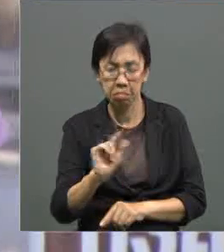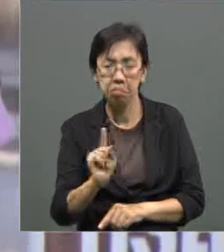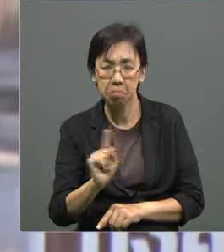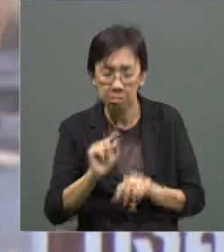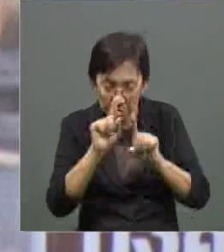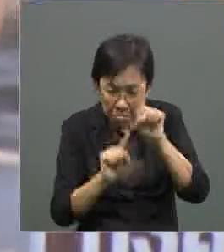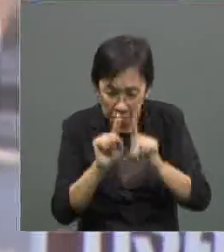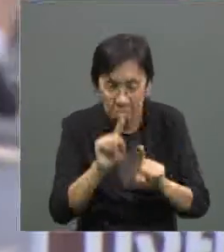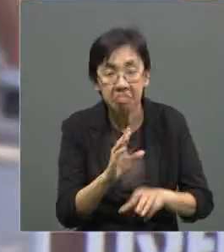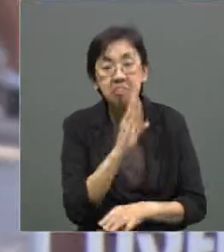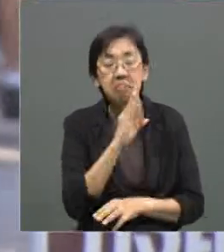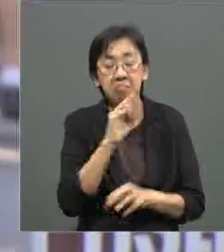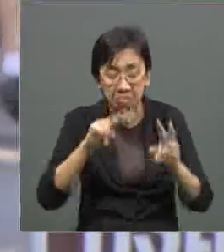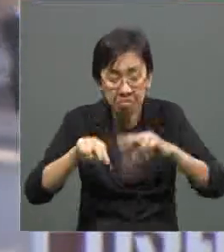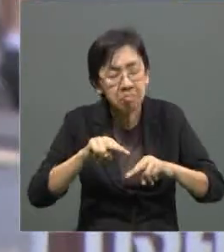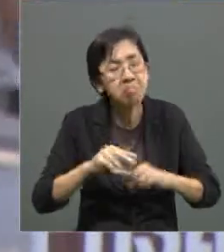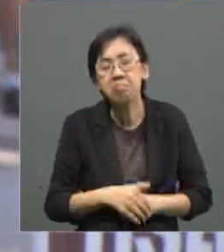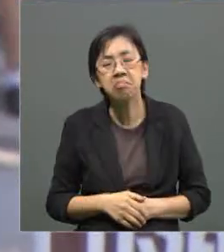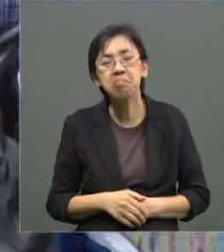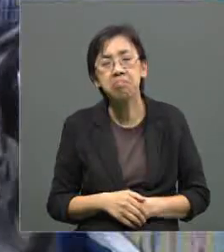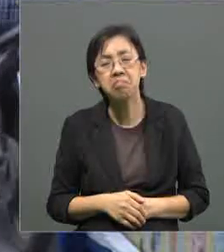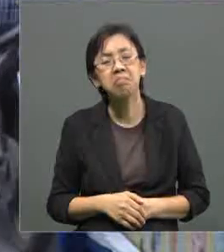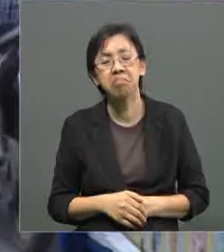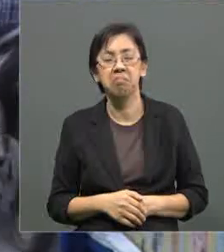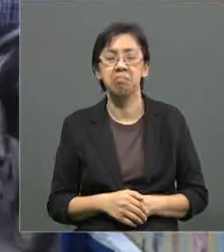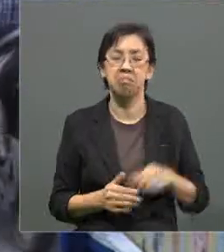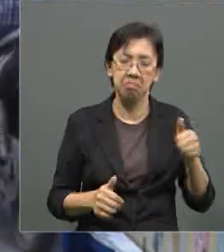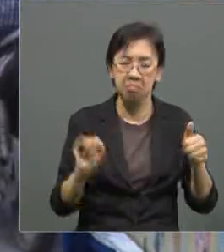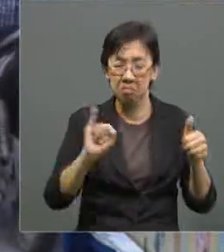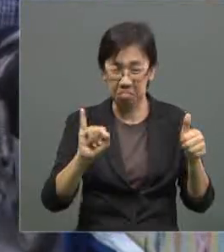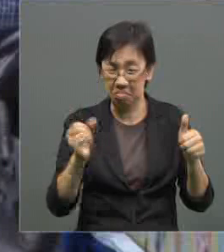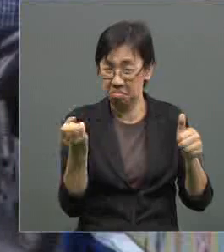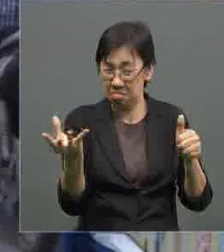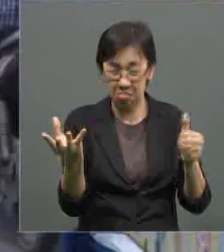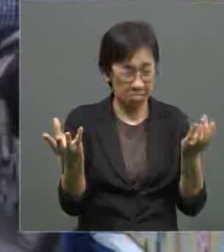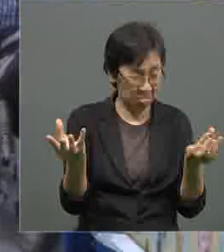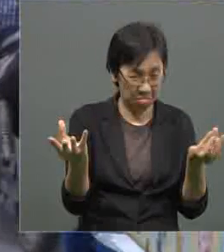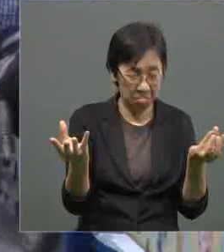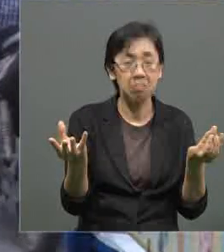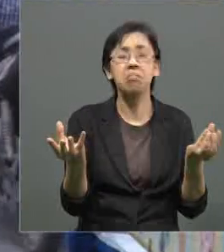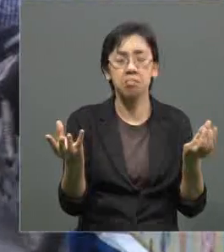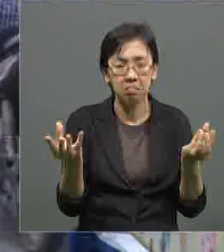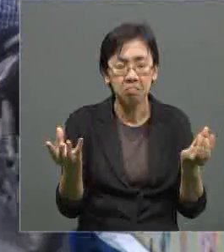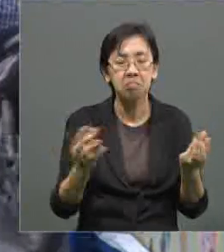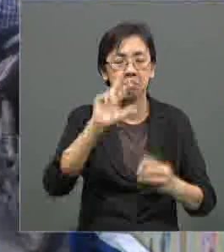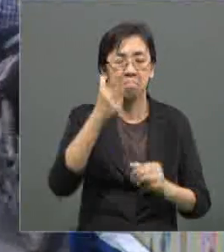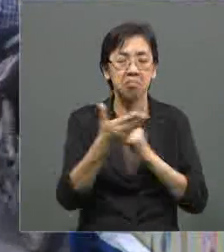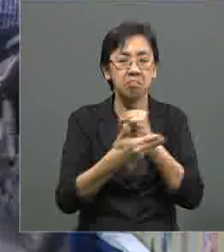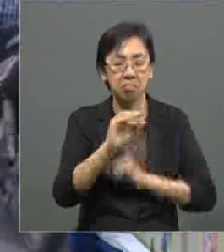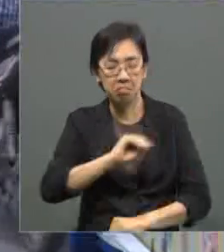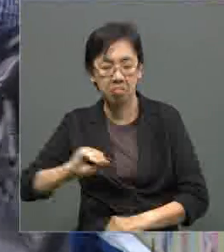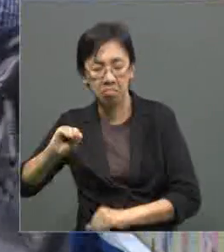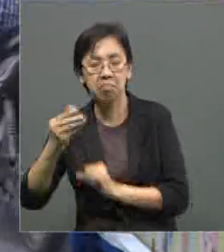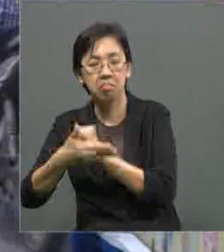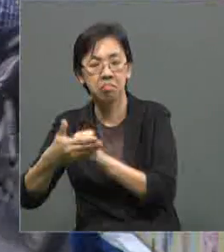หนักกันถ้าสมมุติออกมาแล้วผลเสียมันมากกว่าผลดีชัดเจนนะขอให้นำกัญชากลับไปอยู่ในบัญชียาเสพติดให้โทษ